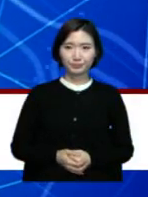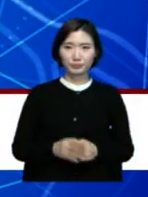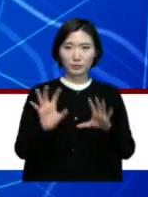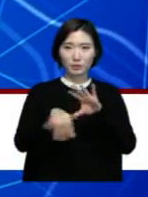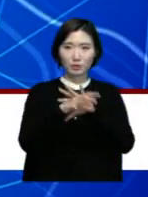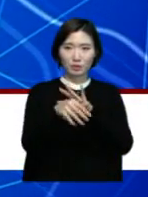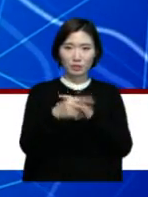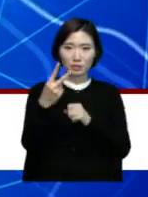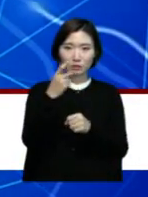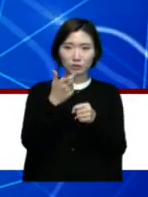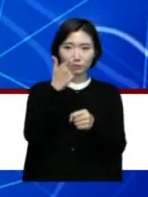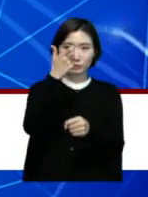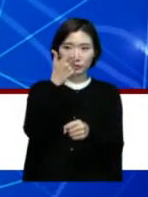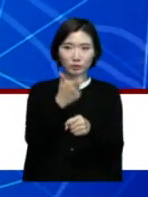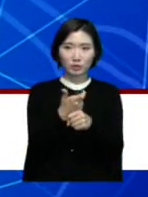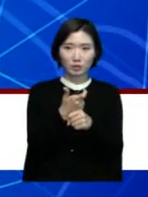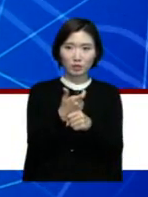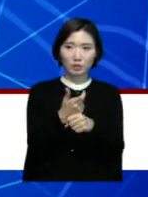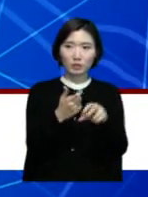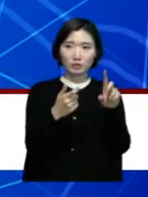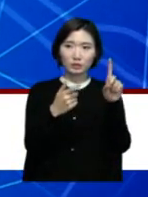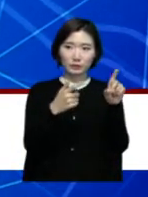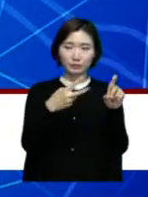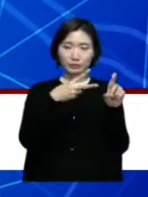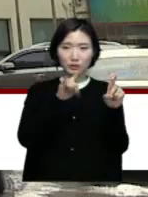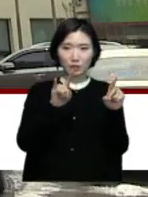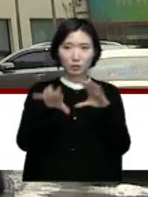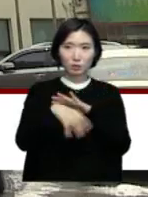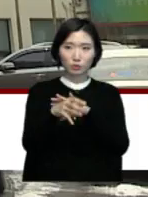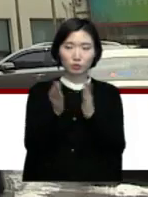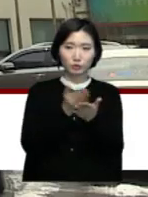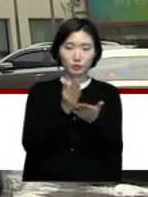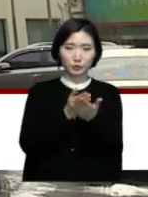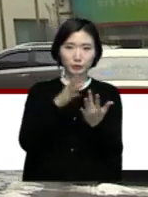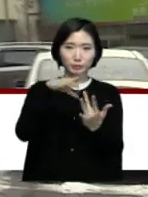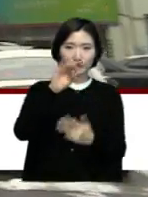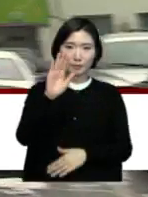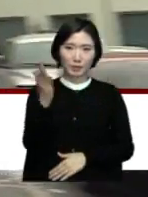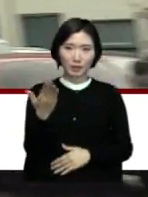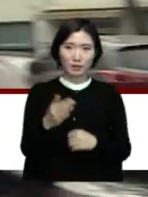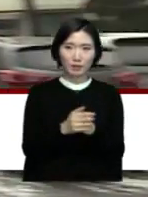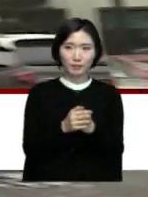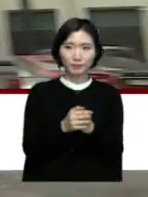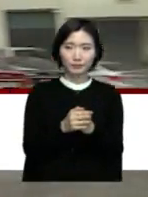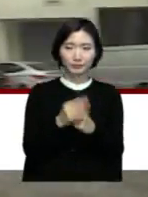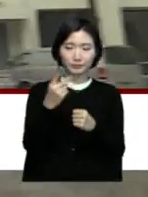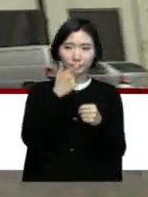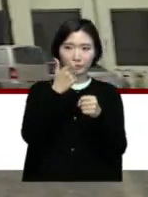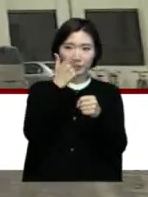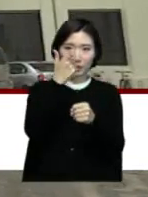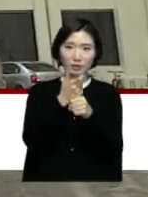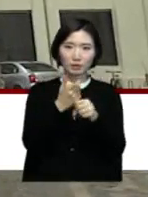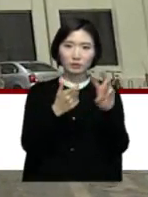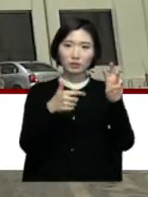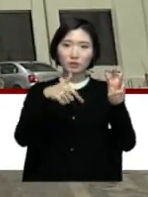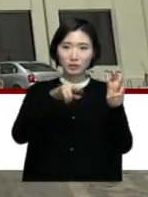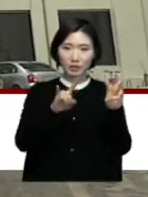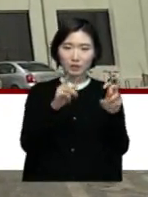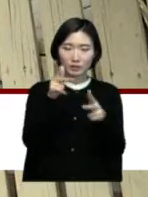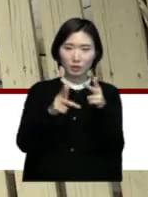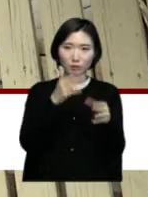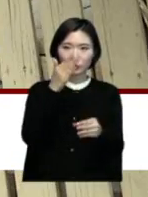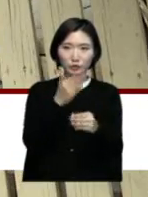종로구가 2016년 종로 10대 뉴스 를 선정했습니다 2016년 실시한 30개 사업을 대상으로